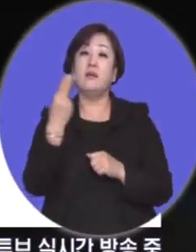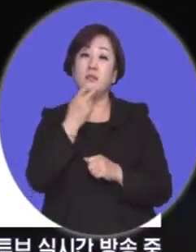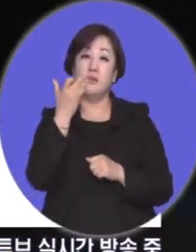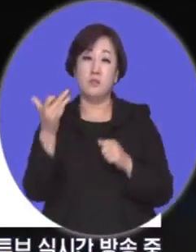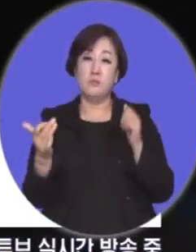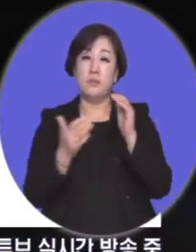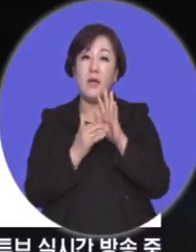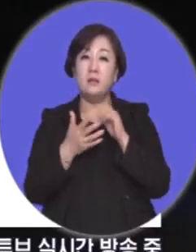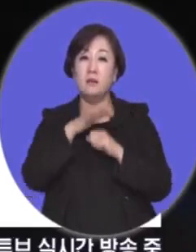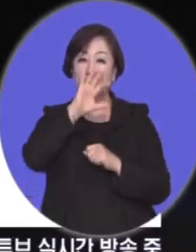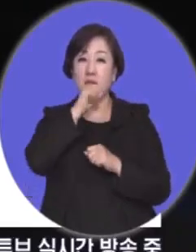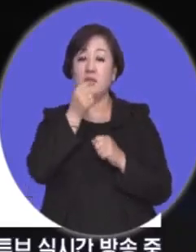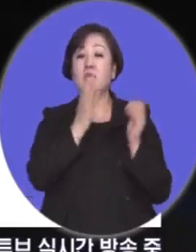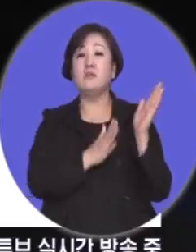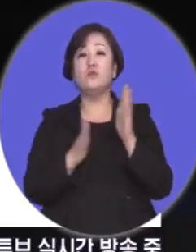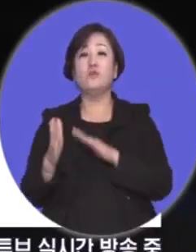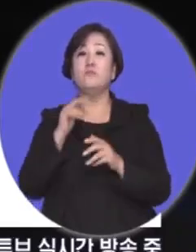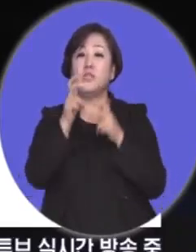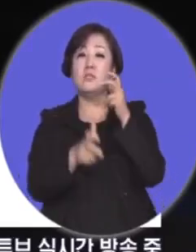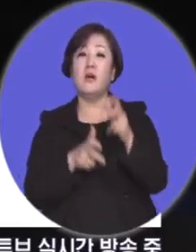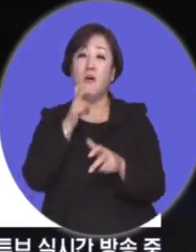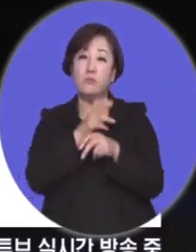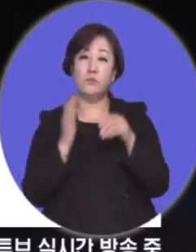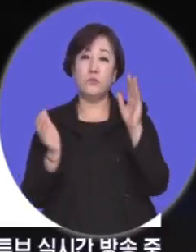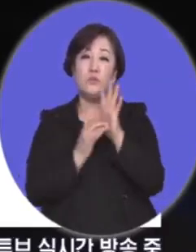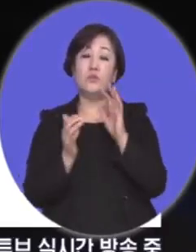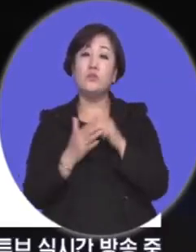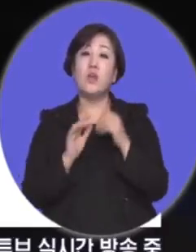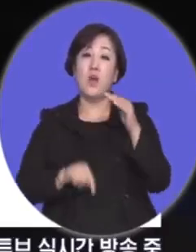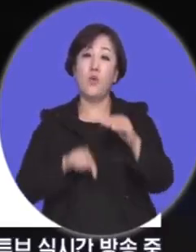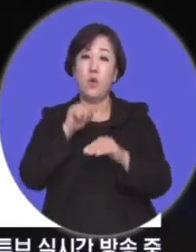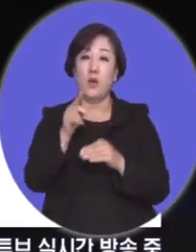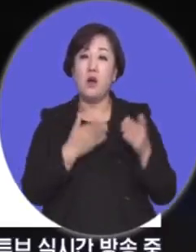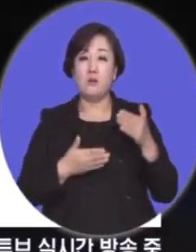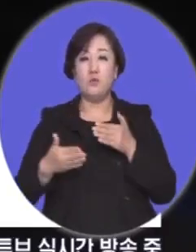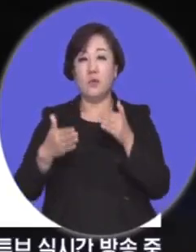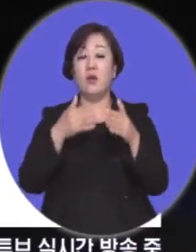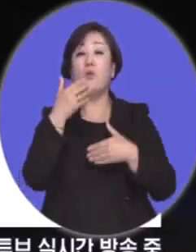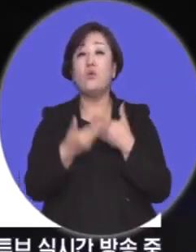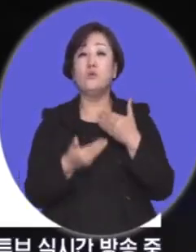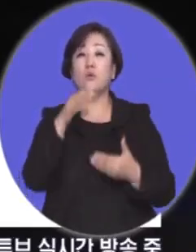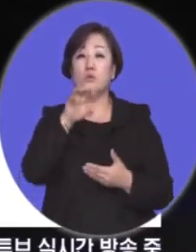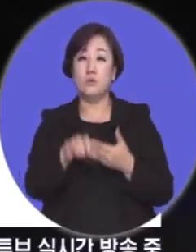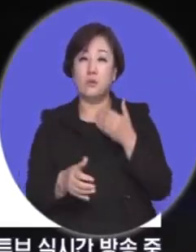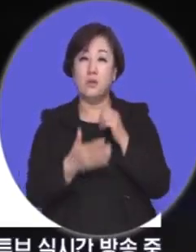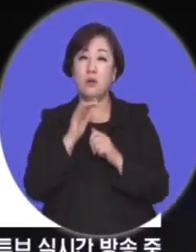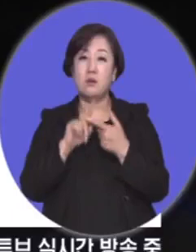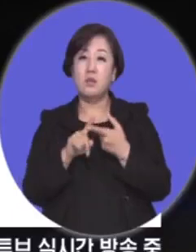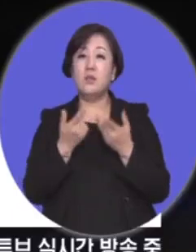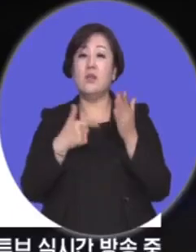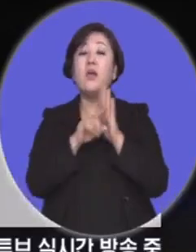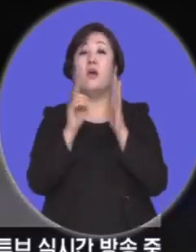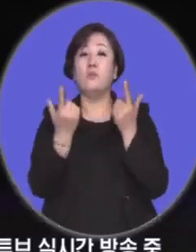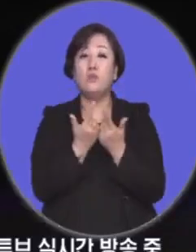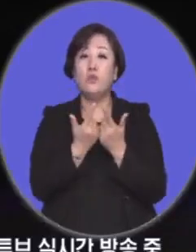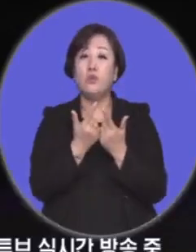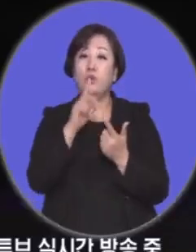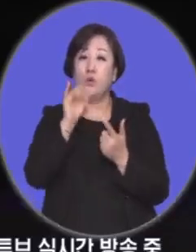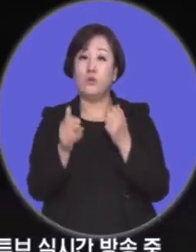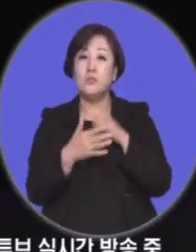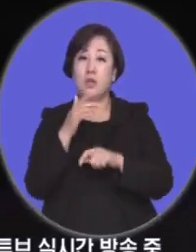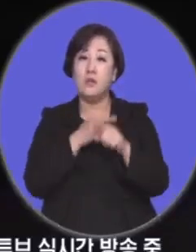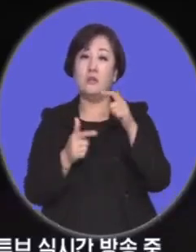2018년도 에타 면제 사업으로 지정된 외곽 순환 고속도로 네. 그걸 통해서 우리 북구가